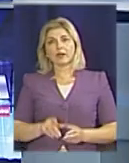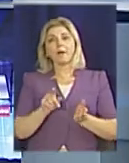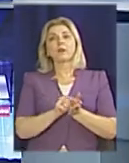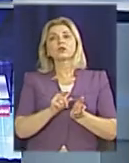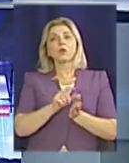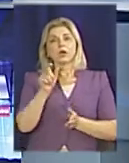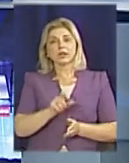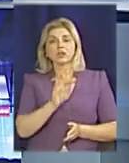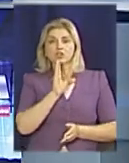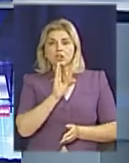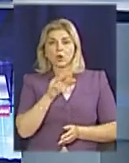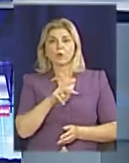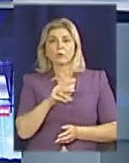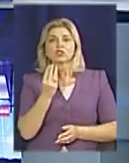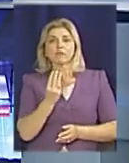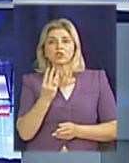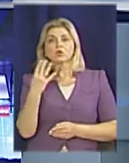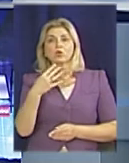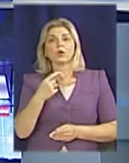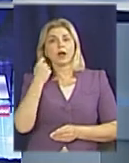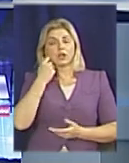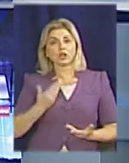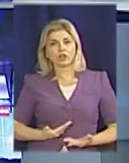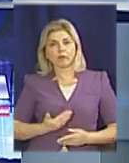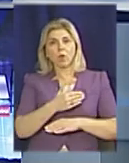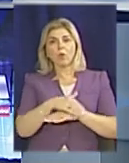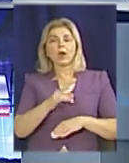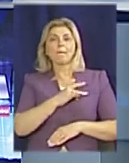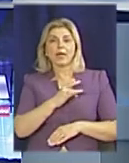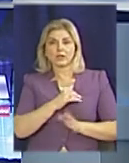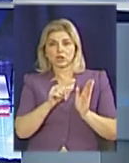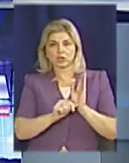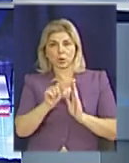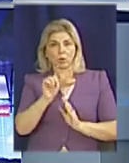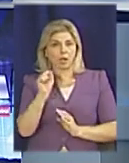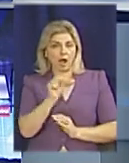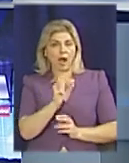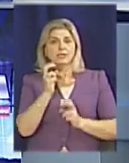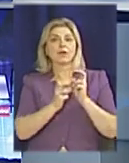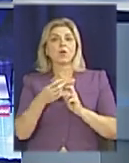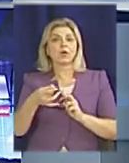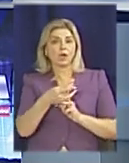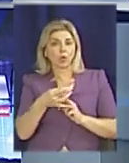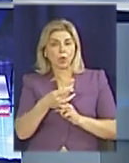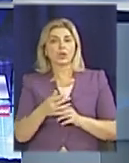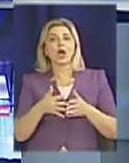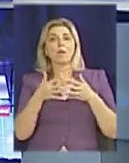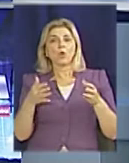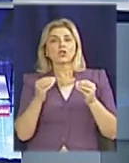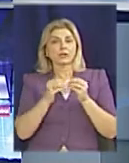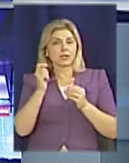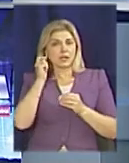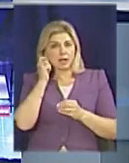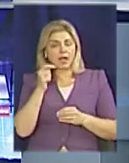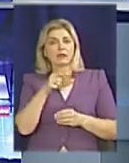Пенсіонерка Людмила Шевченко, 40 років, мешкає у будинку на вулиці Біла, 61А, що у Заводському районі. Більше 10 років